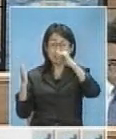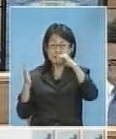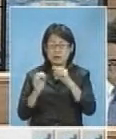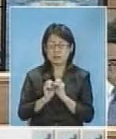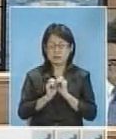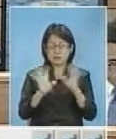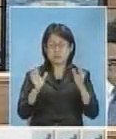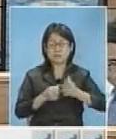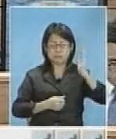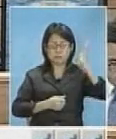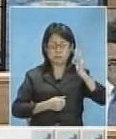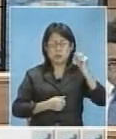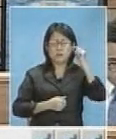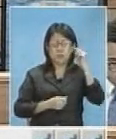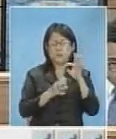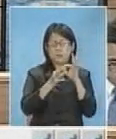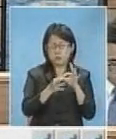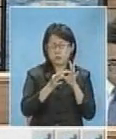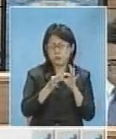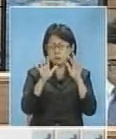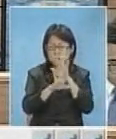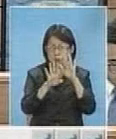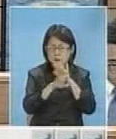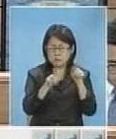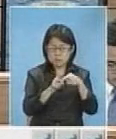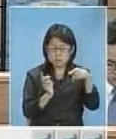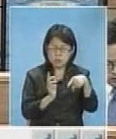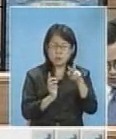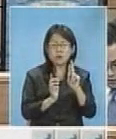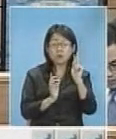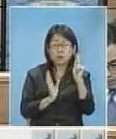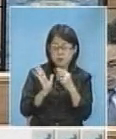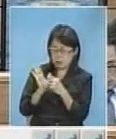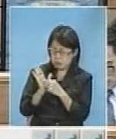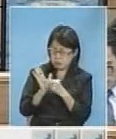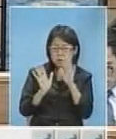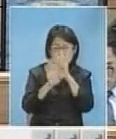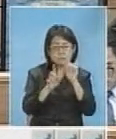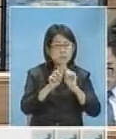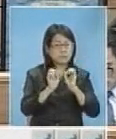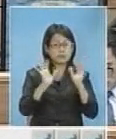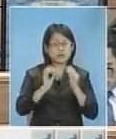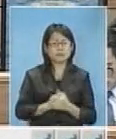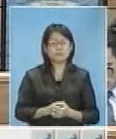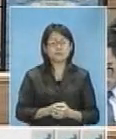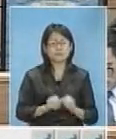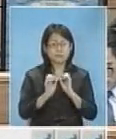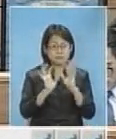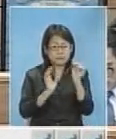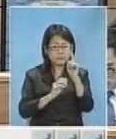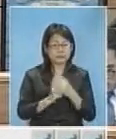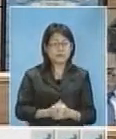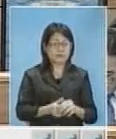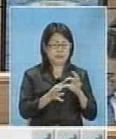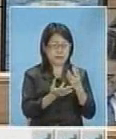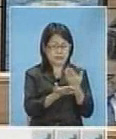ความกังวลในความไม่ชัดเจนในบางเรื่องในพระราชกำหนดฉบับนี้ความชัดเจนว่าในกรณีที่กองทุนฟื้นฟู